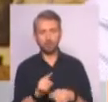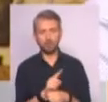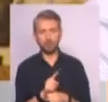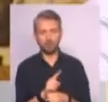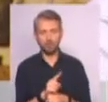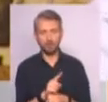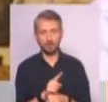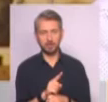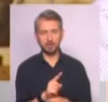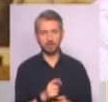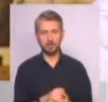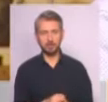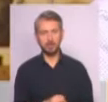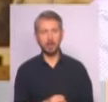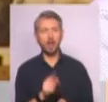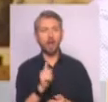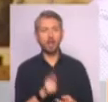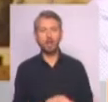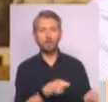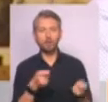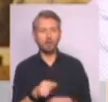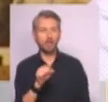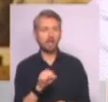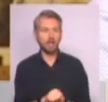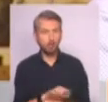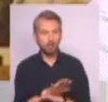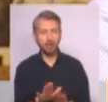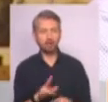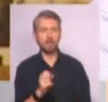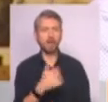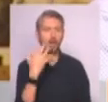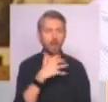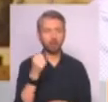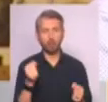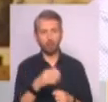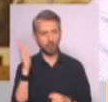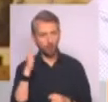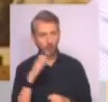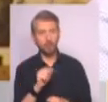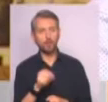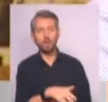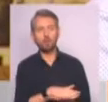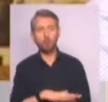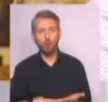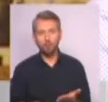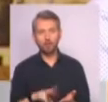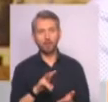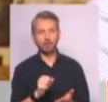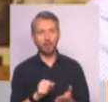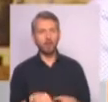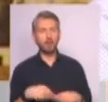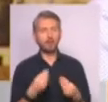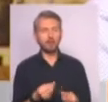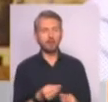Але, ну, постачання не зупиняється лише на гарячій і холодній воді. Воно продовжується на надання послуг